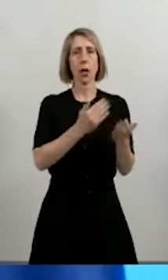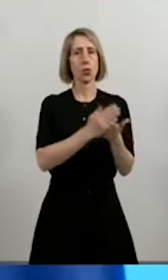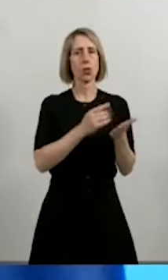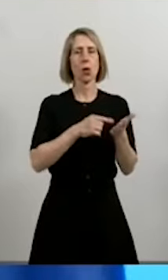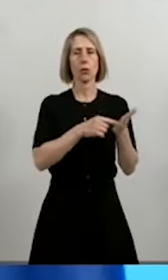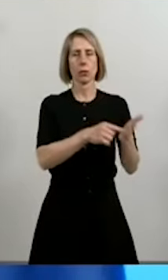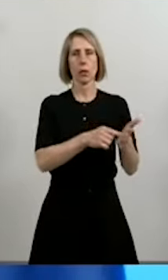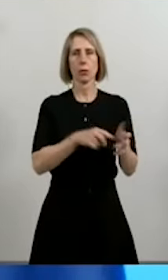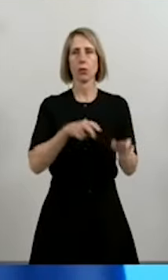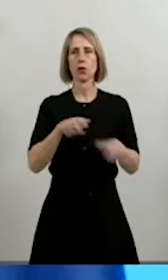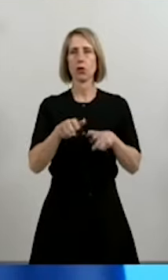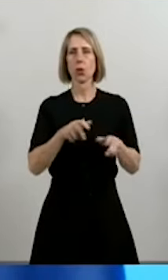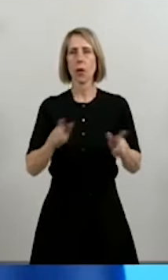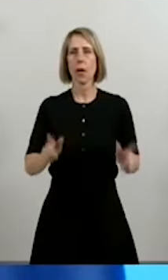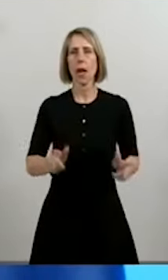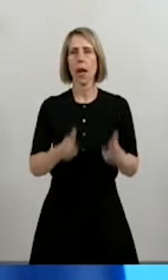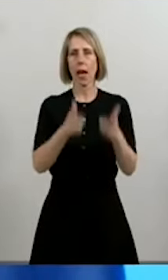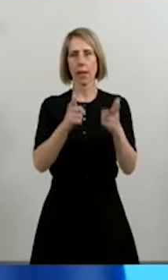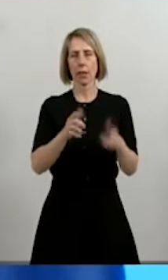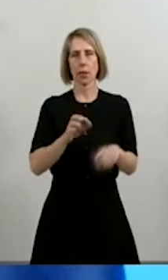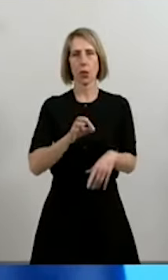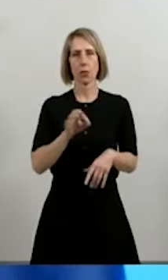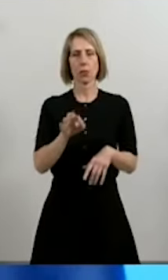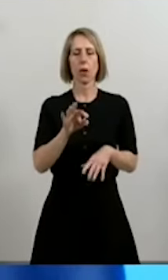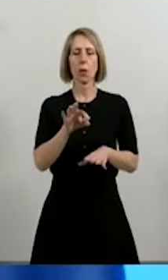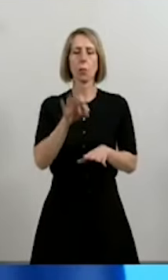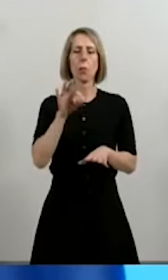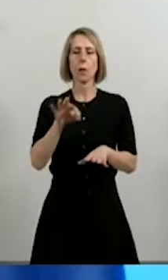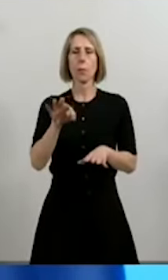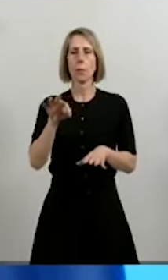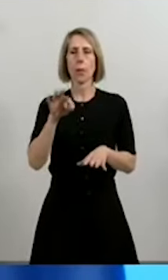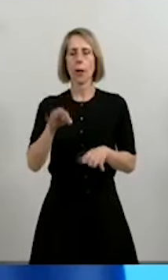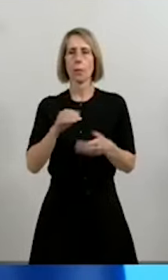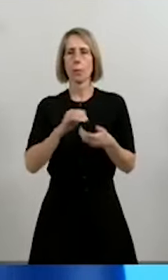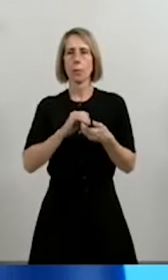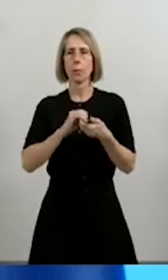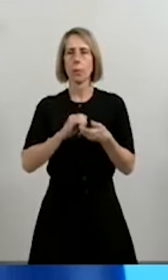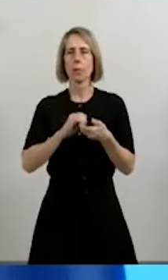Steuererleichterungen für ausgewählte, nahestehende, befreundete Millionäre –